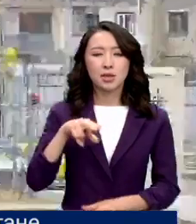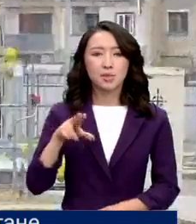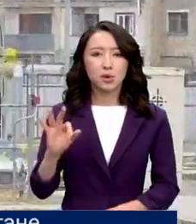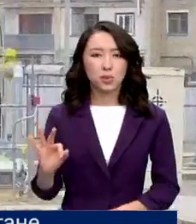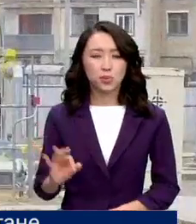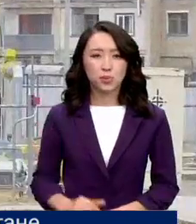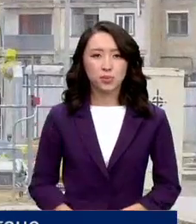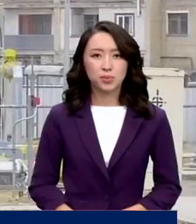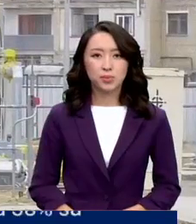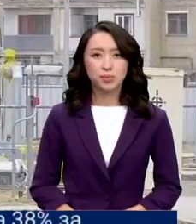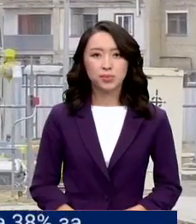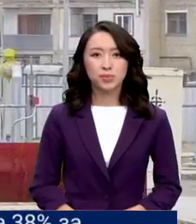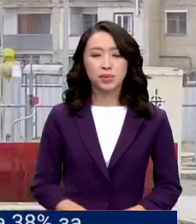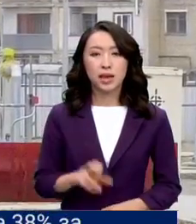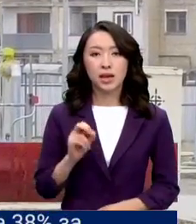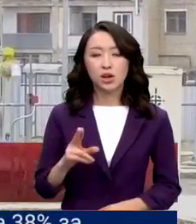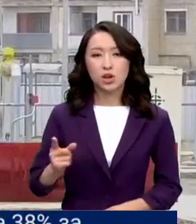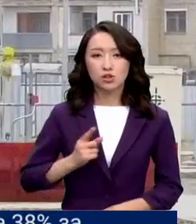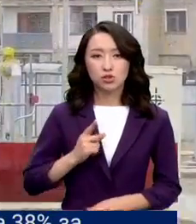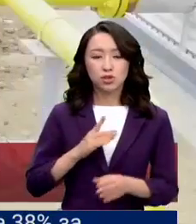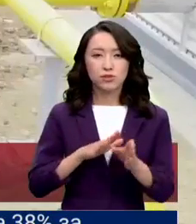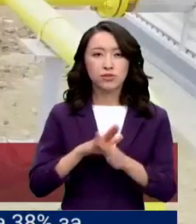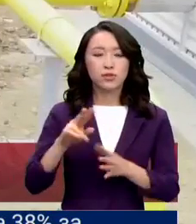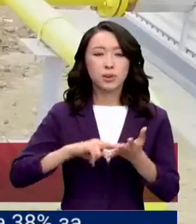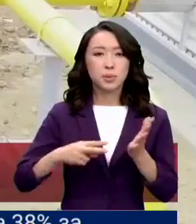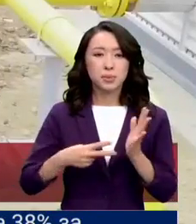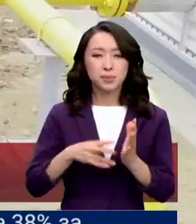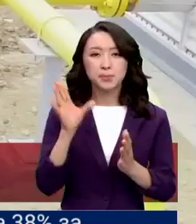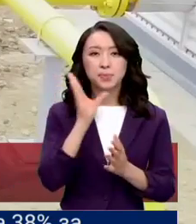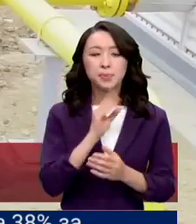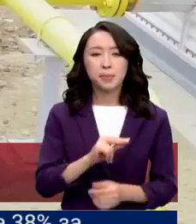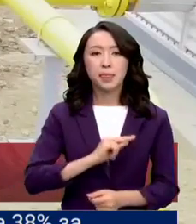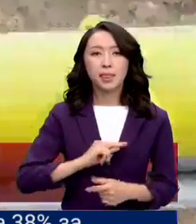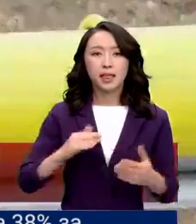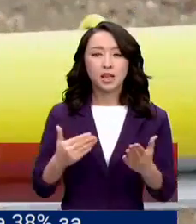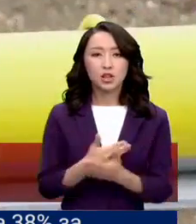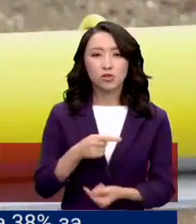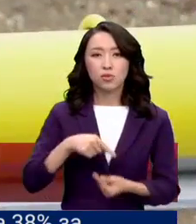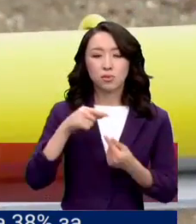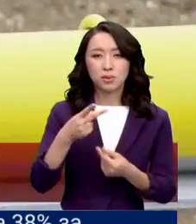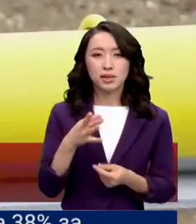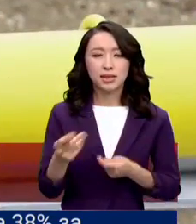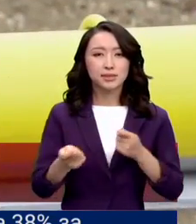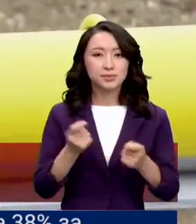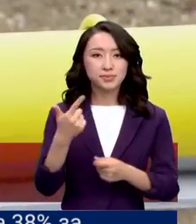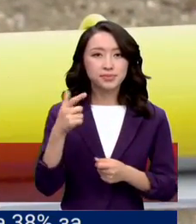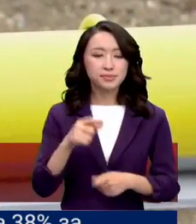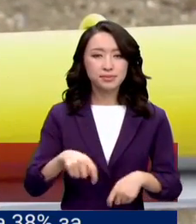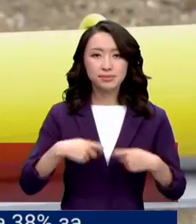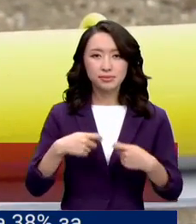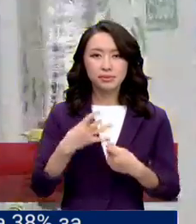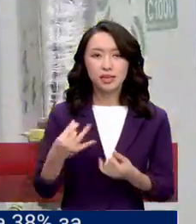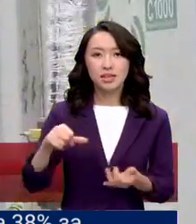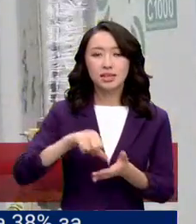IPO. Как ожидается, реализация комплексного плана позволит выработать новые подходы для регулирования газового рынка и